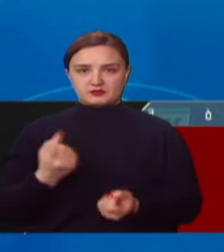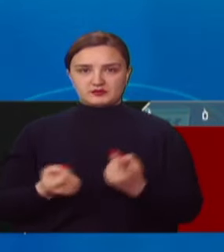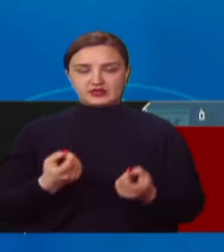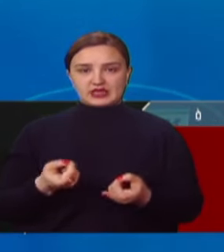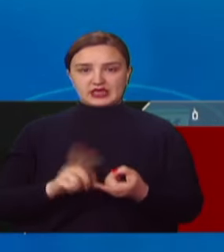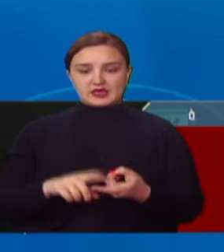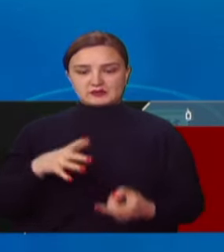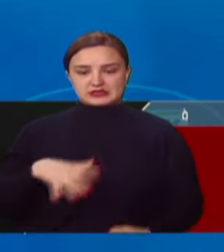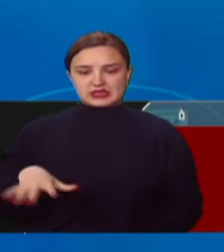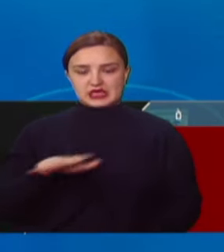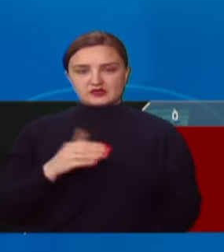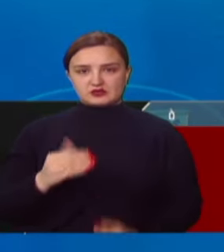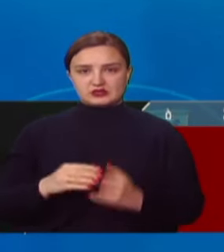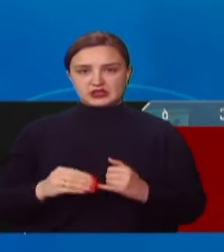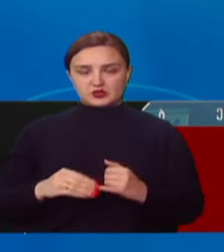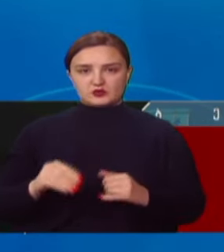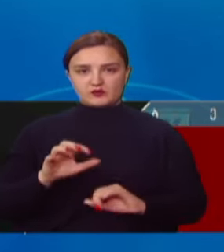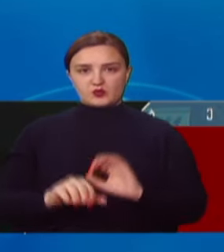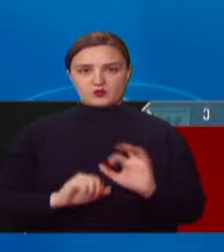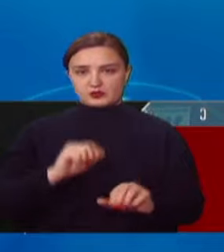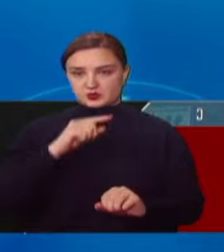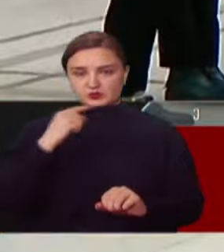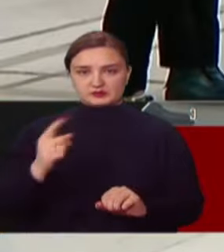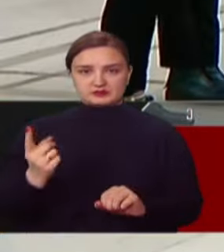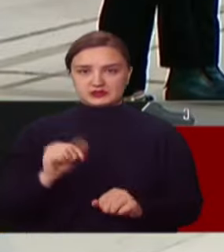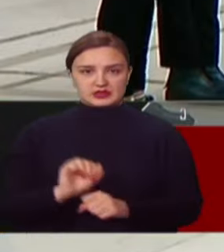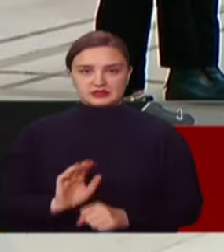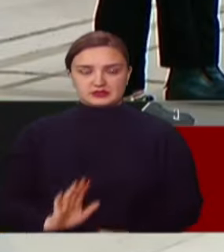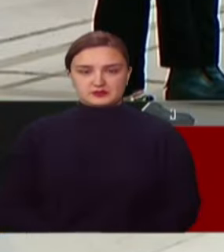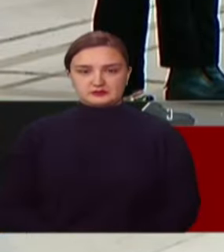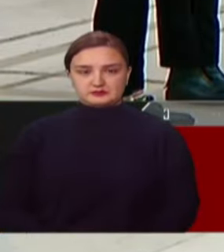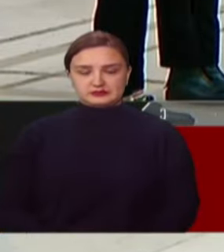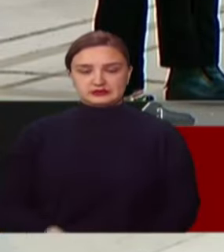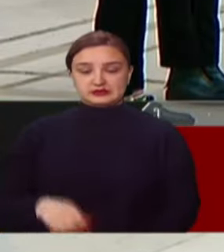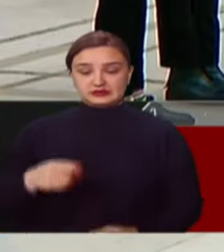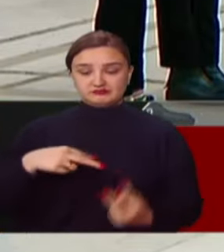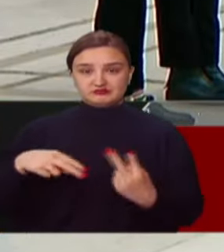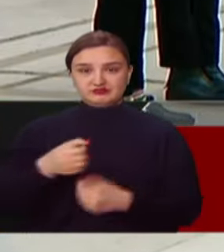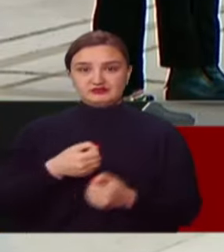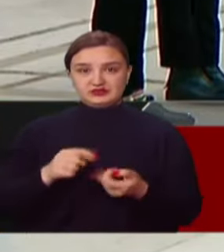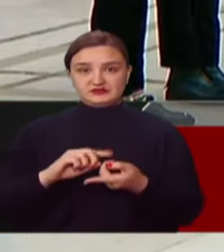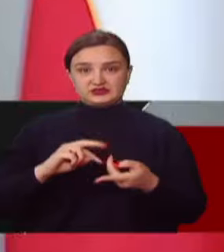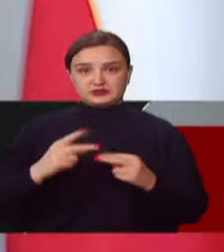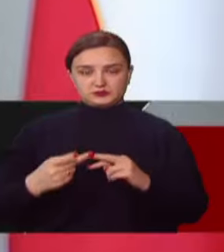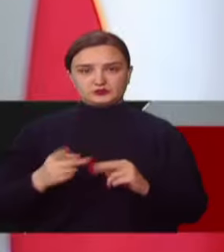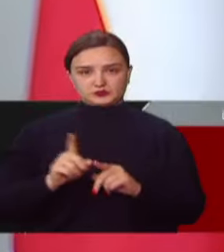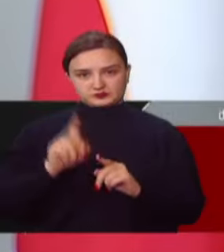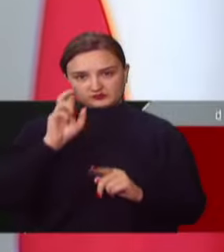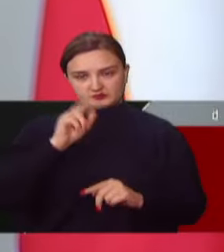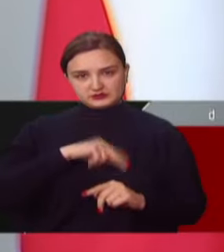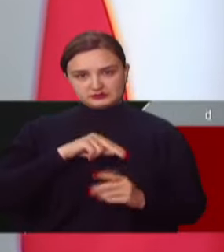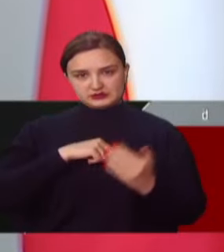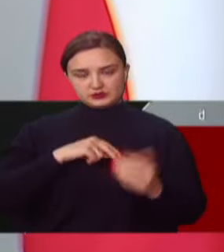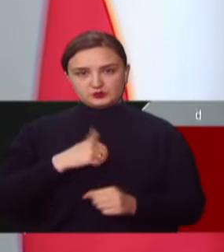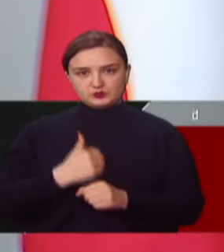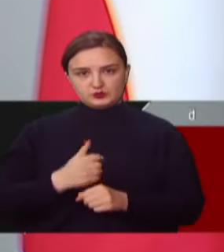ეხება საქართველოს ტერიტორიების ოკუპაციას რუსეთის მხრიდან, არ წყდება. საკადრო ცვლილებების ფარგლებში შეიცვალა მთავრობის